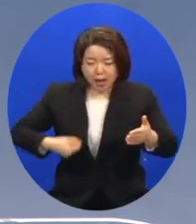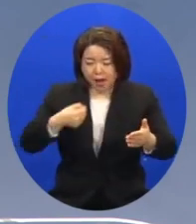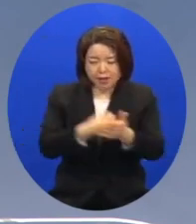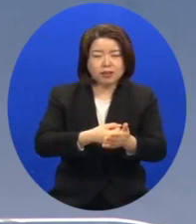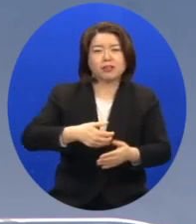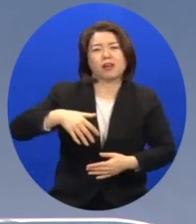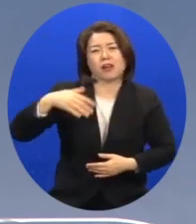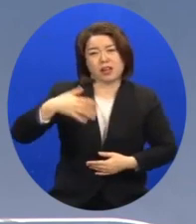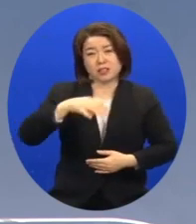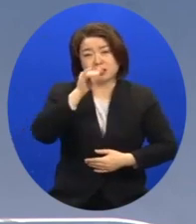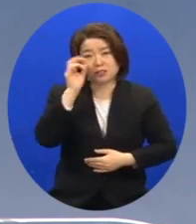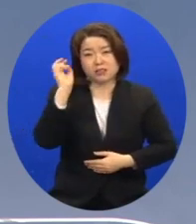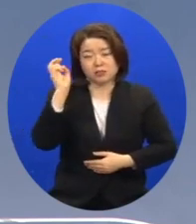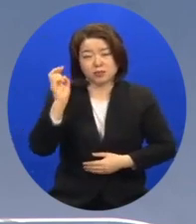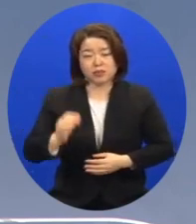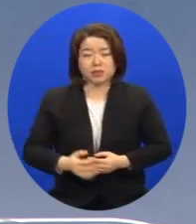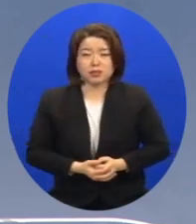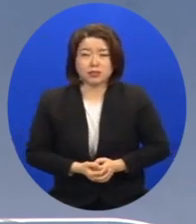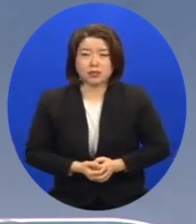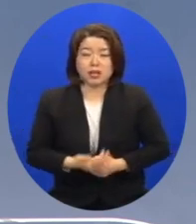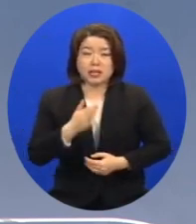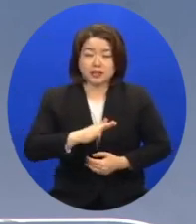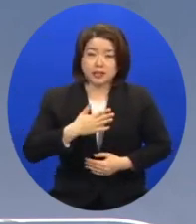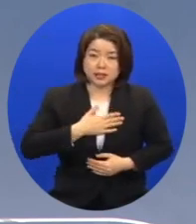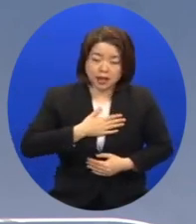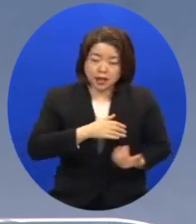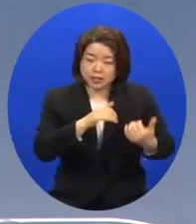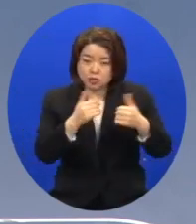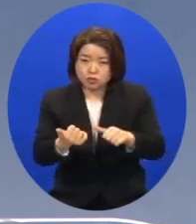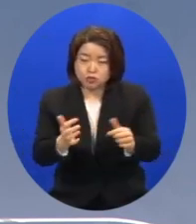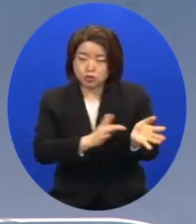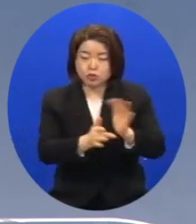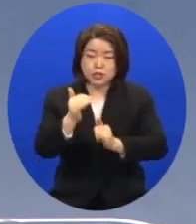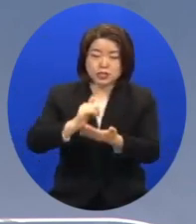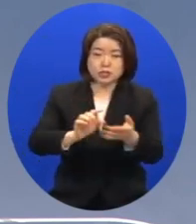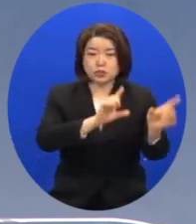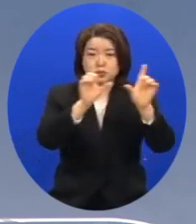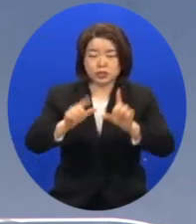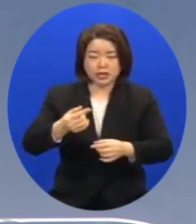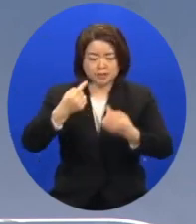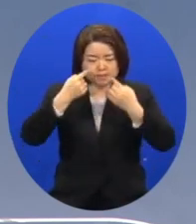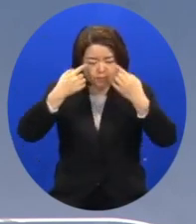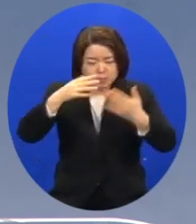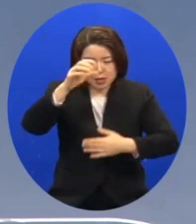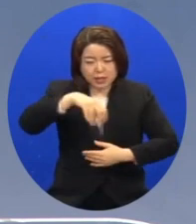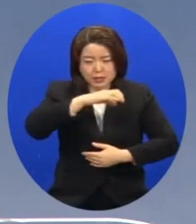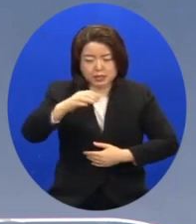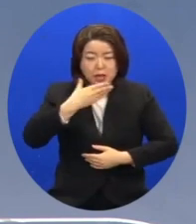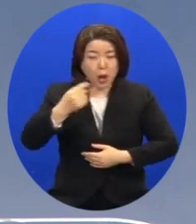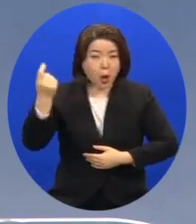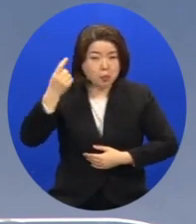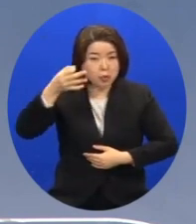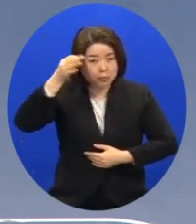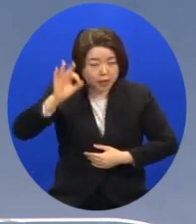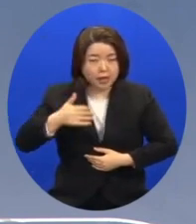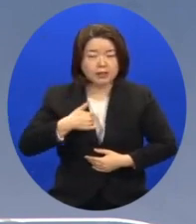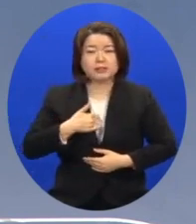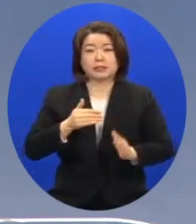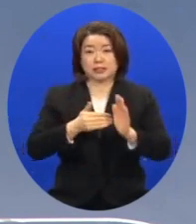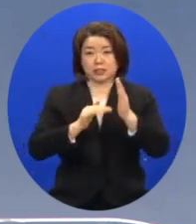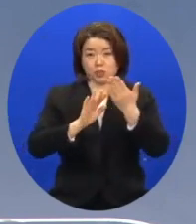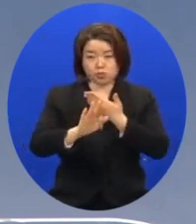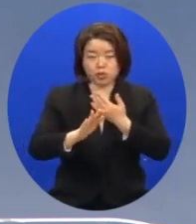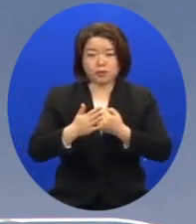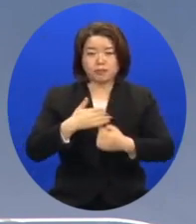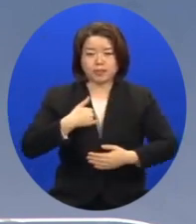않았기 때문임 그런데 나는 죽고 예수로 사는 분명한 십자가의 복음을 깨닫고 그걸 나 자신에게